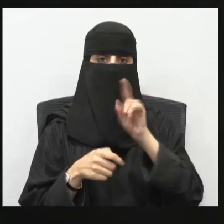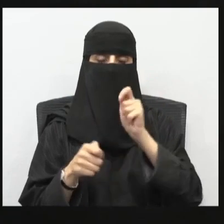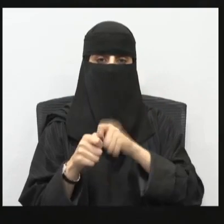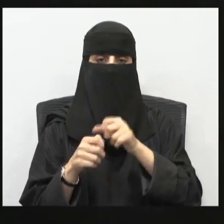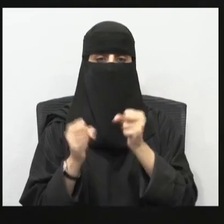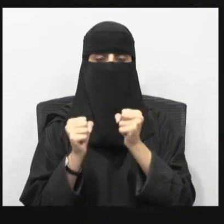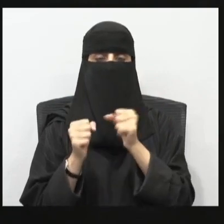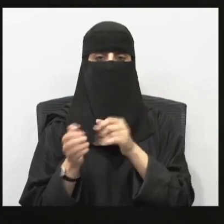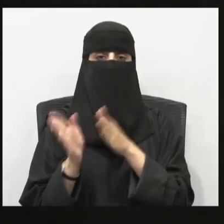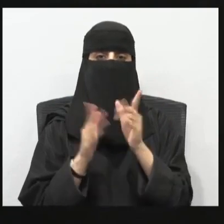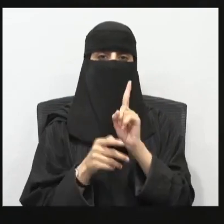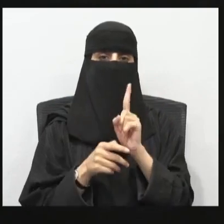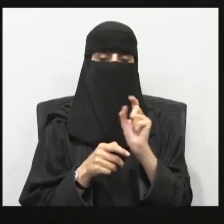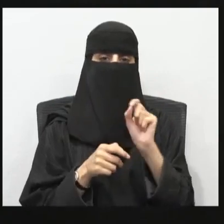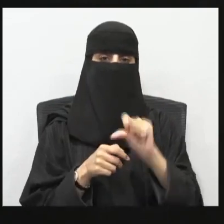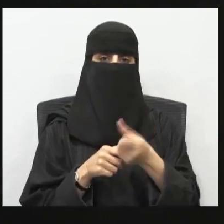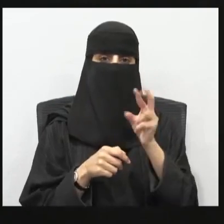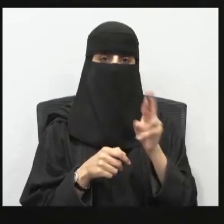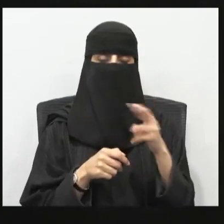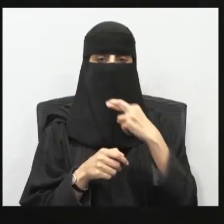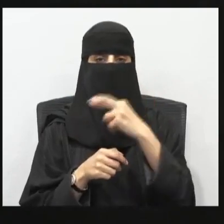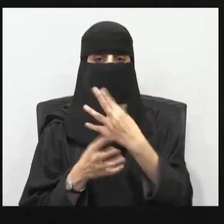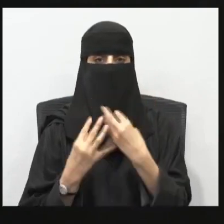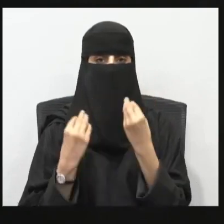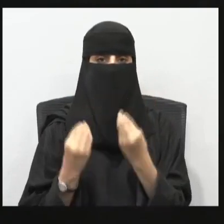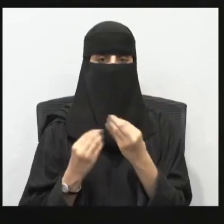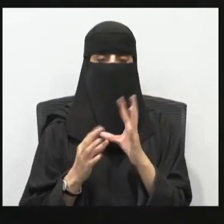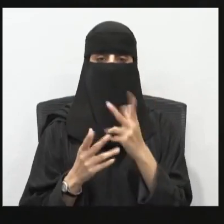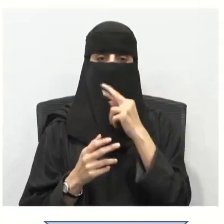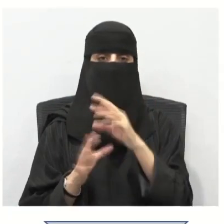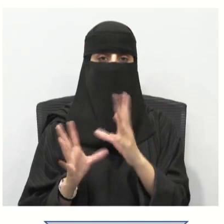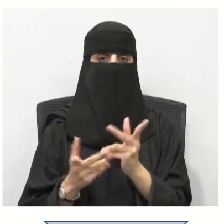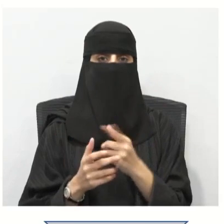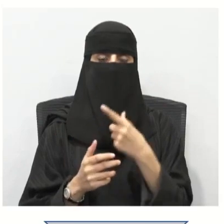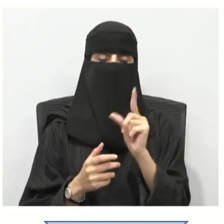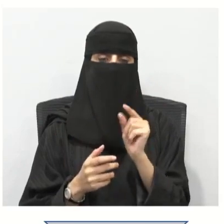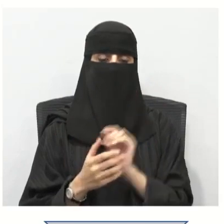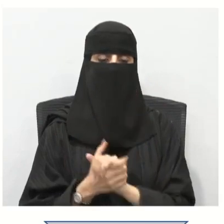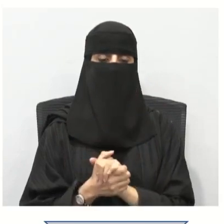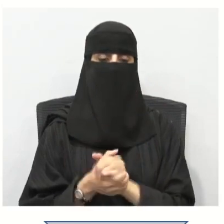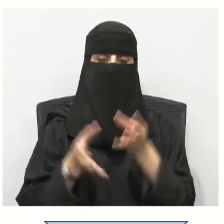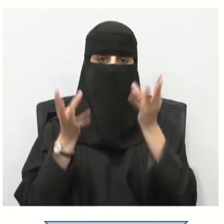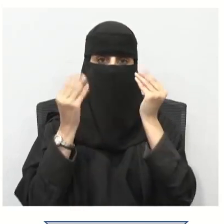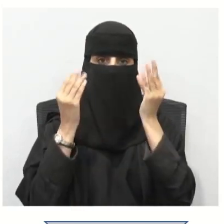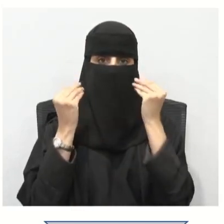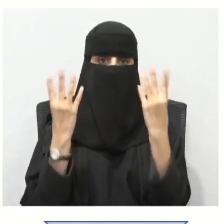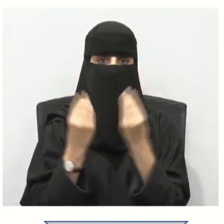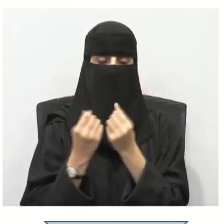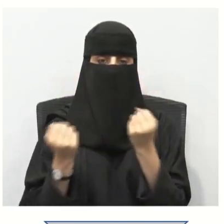جميل جدا ما هو ممتاز احسنتم في الجمله الاخيره من الدرس فبالعلم